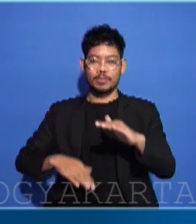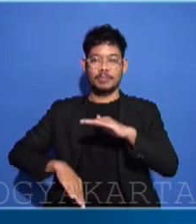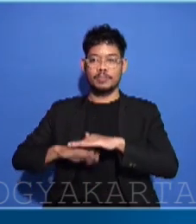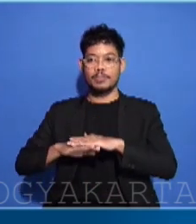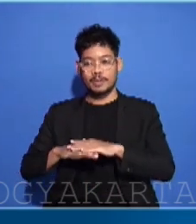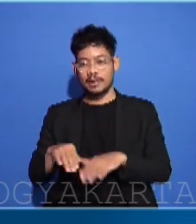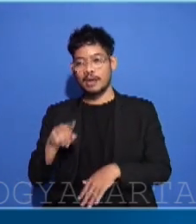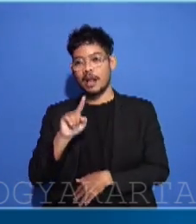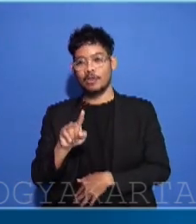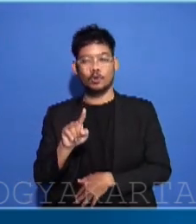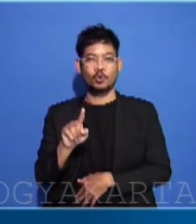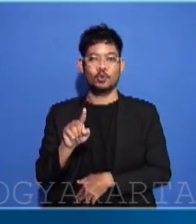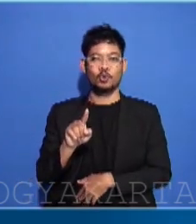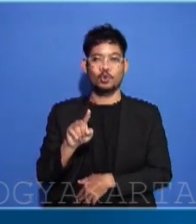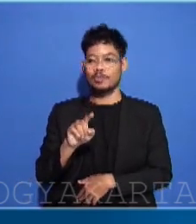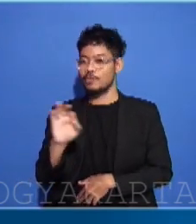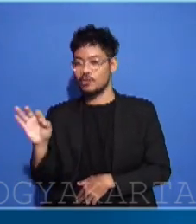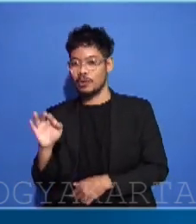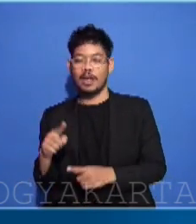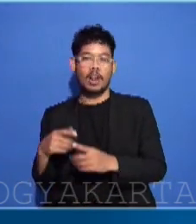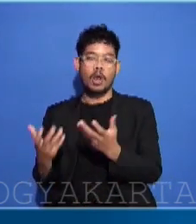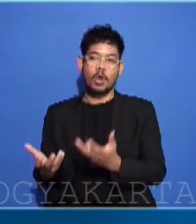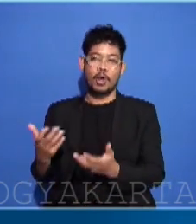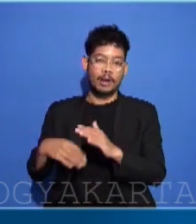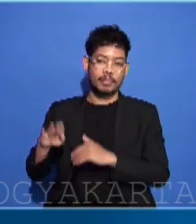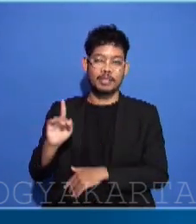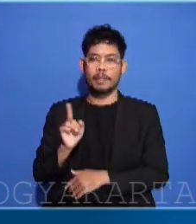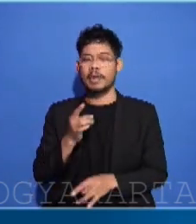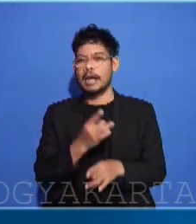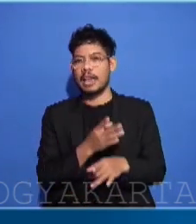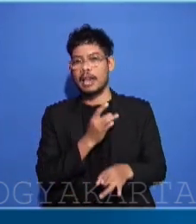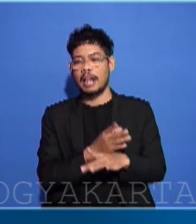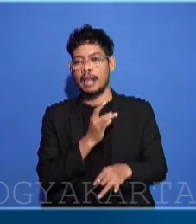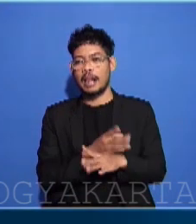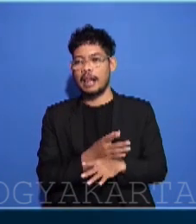lebih tapi ini karena gagal di penyakit